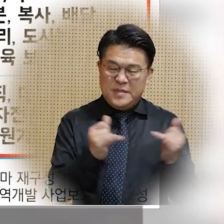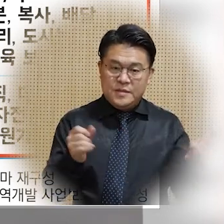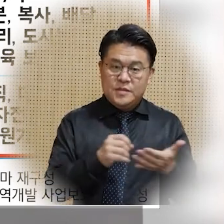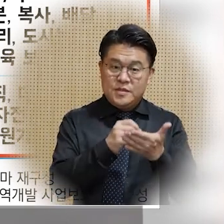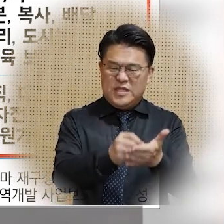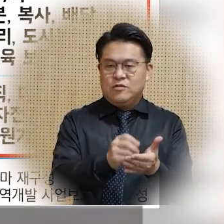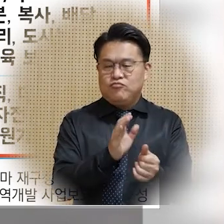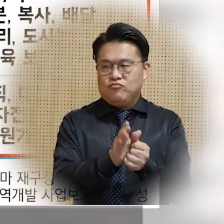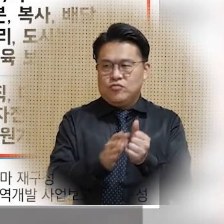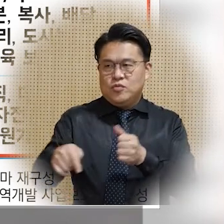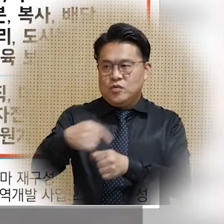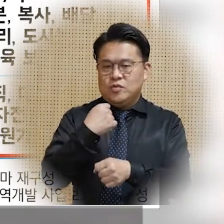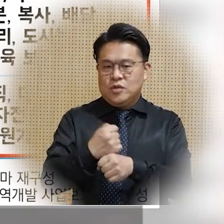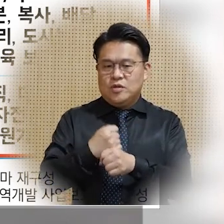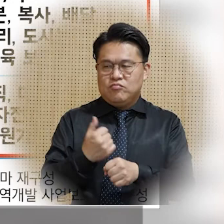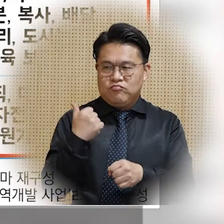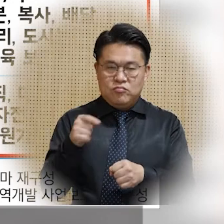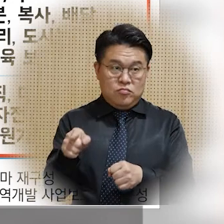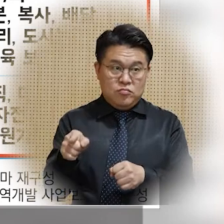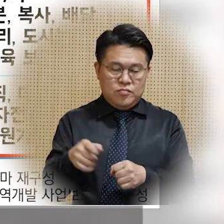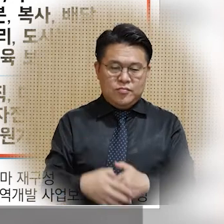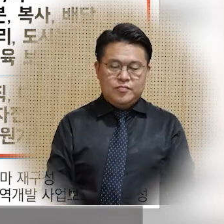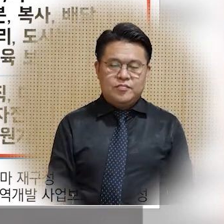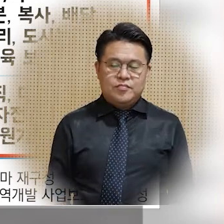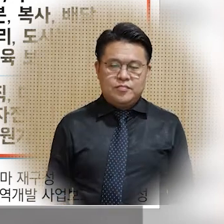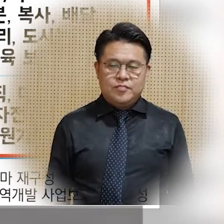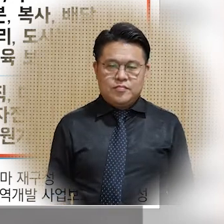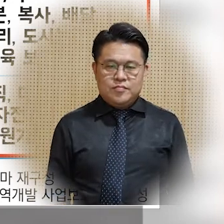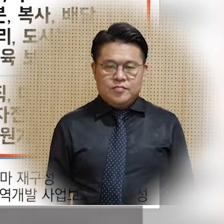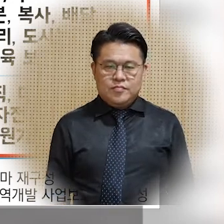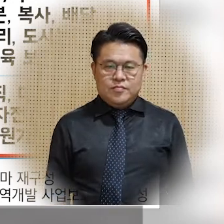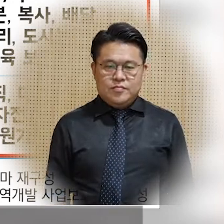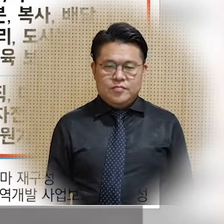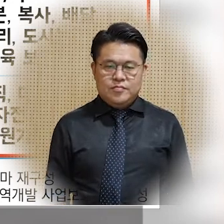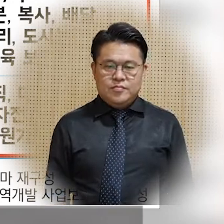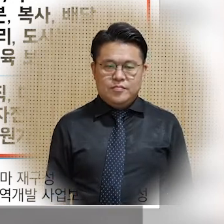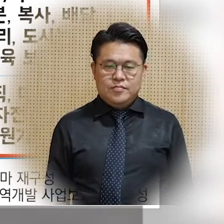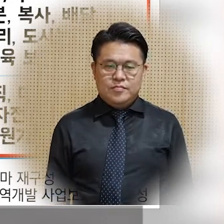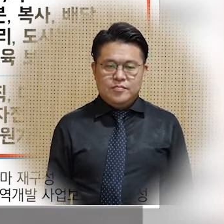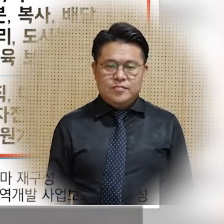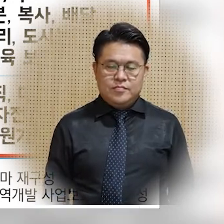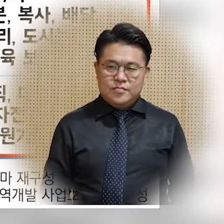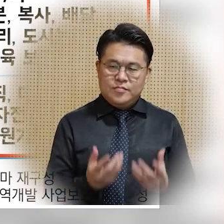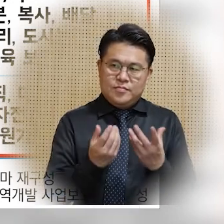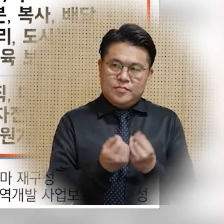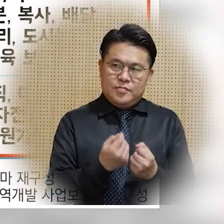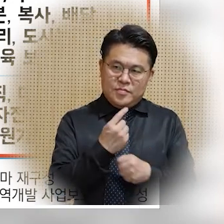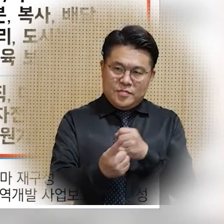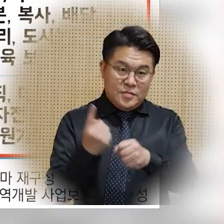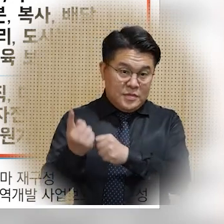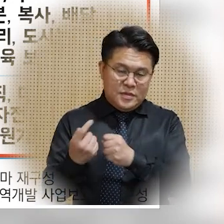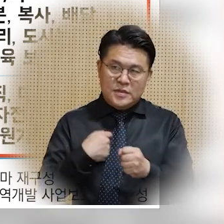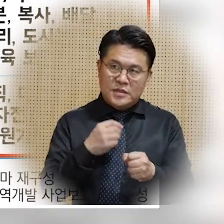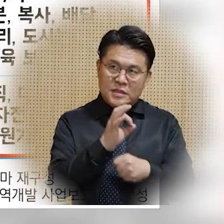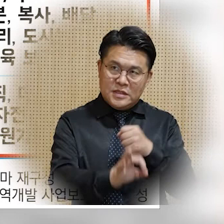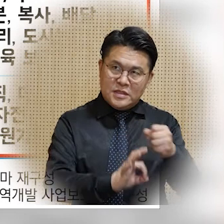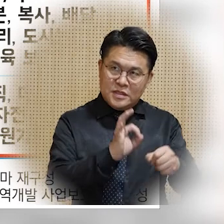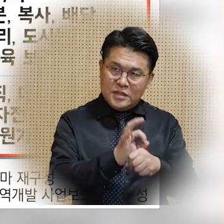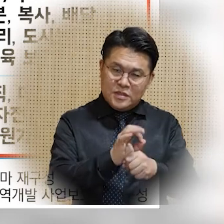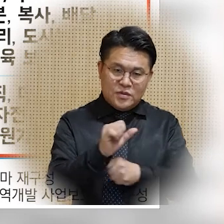사업들을 다양화시켜서 많은 장애인분들이 취업할 수 있는 기반을 만들었다고 보시면 되는데